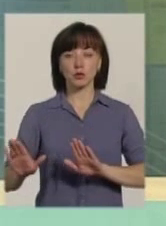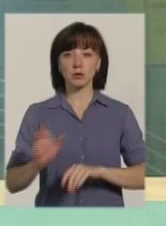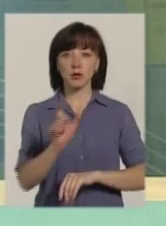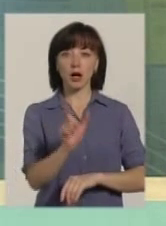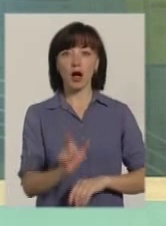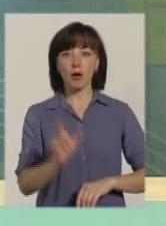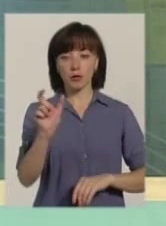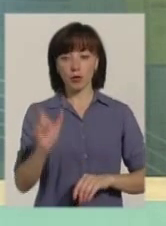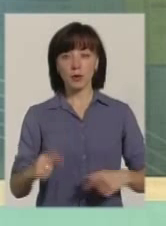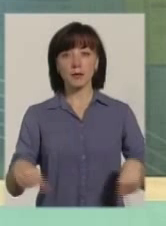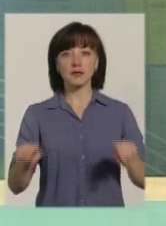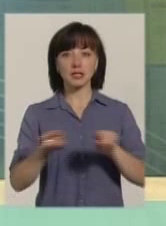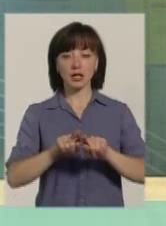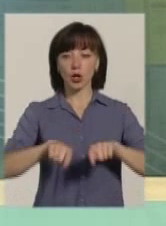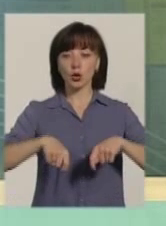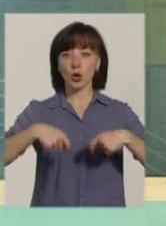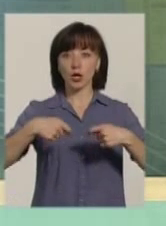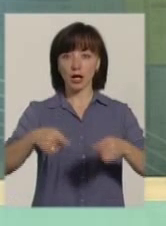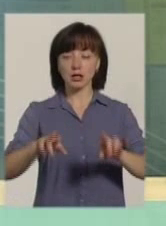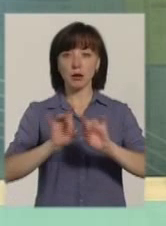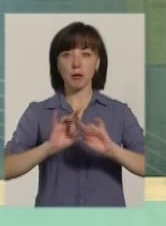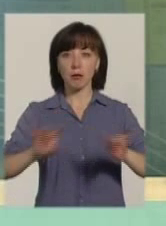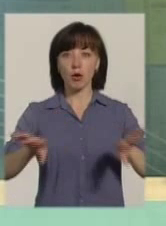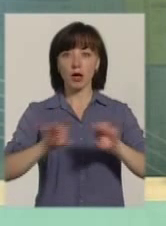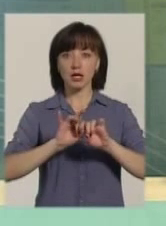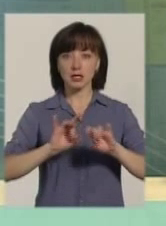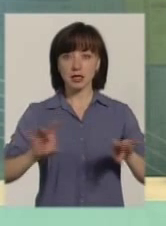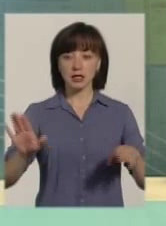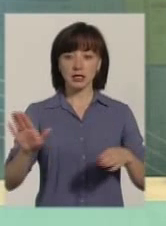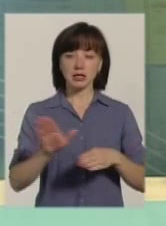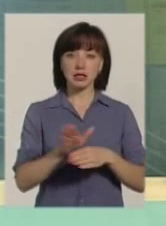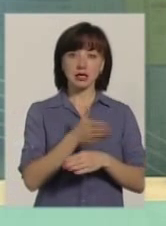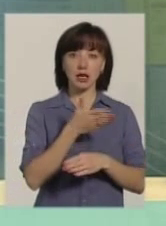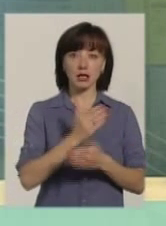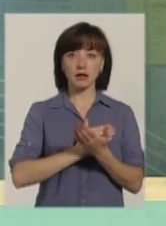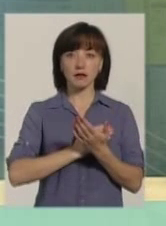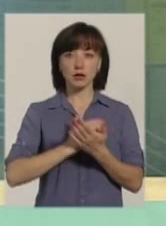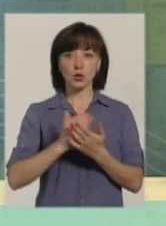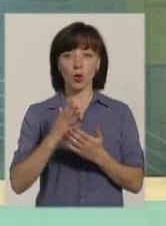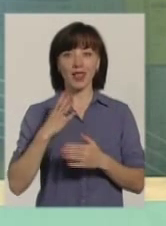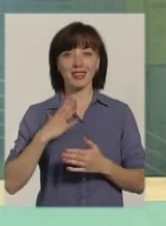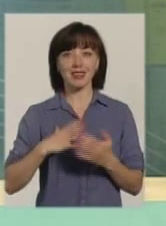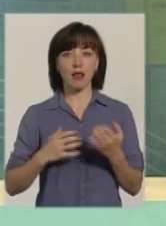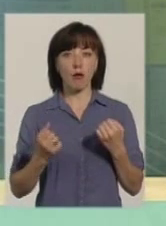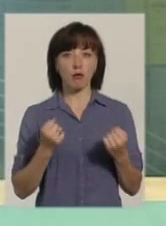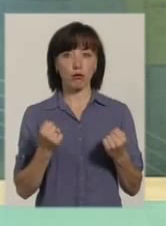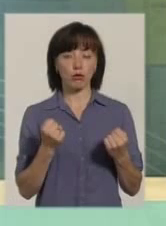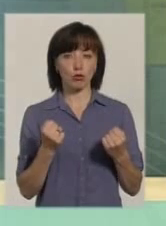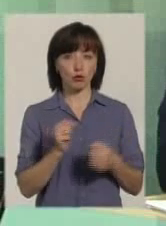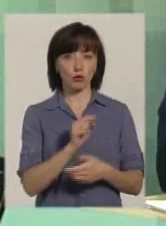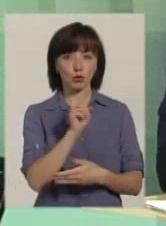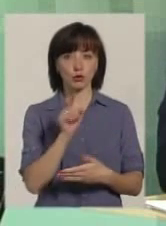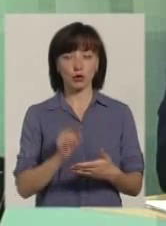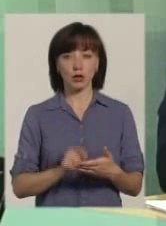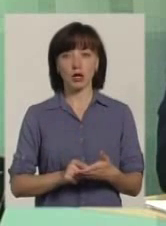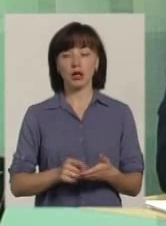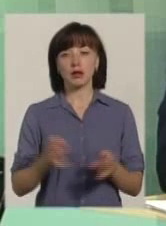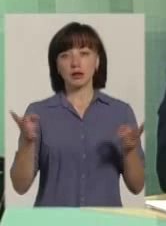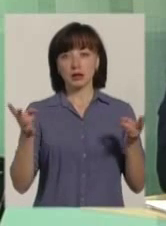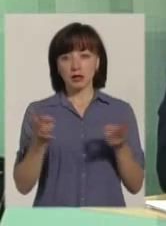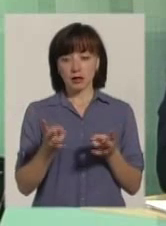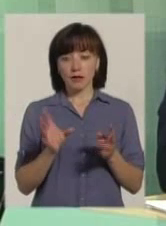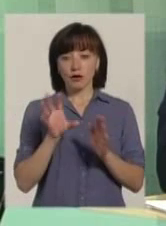все-таки донести, пояснити і зняти, скажімо так, зняти ту високу напругу? Приходиться включатись в